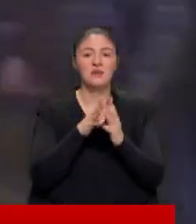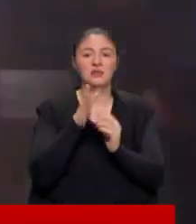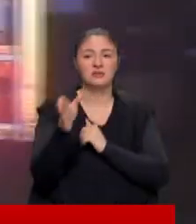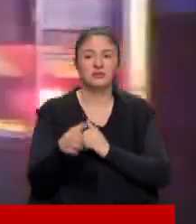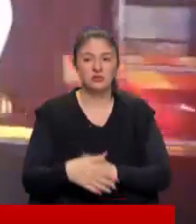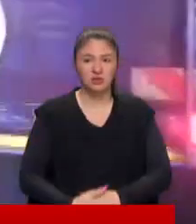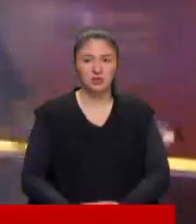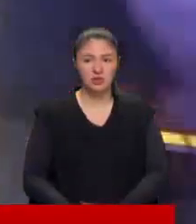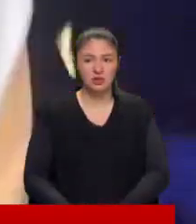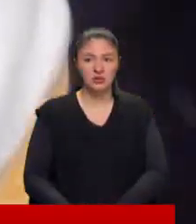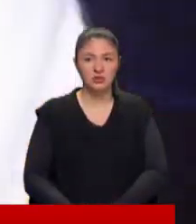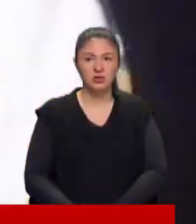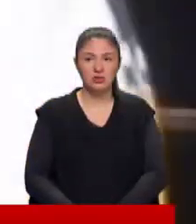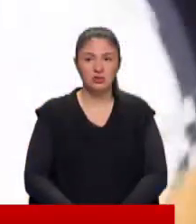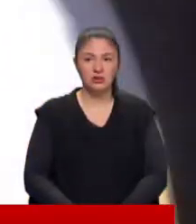yetişti.